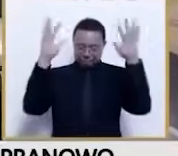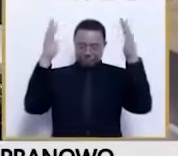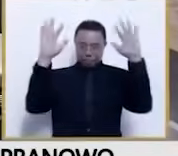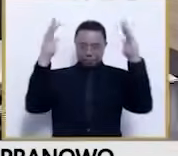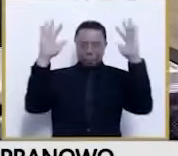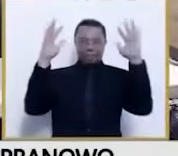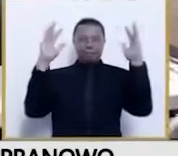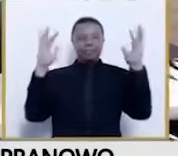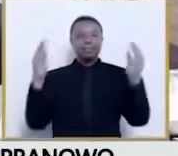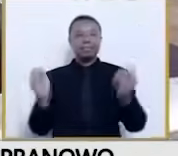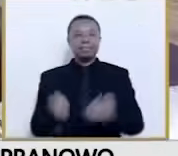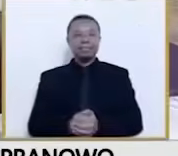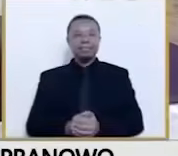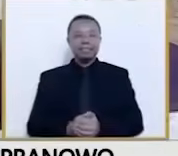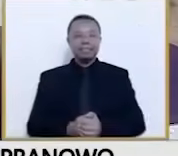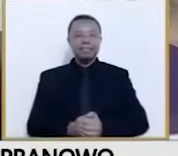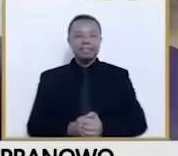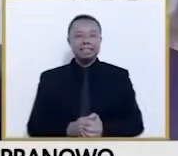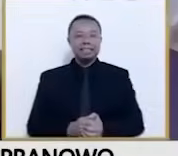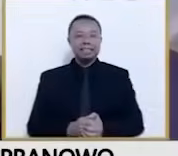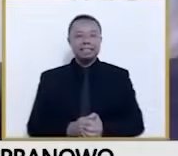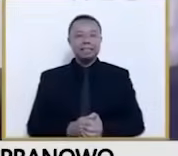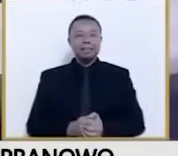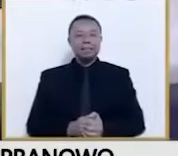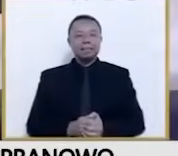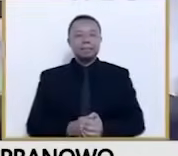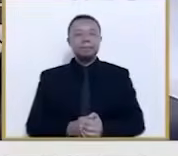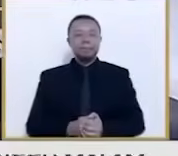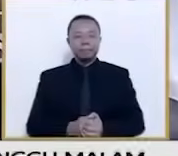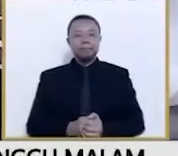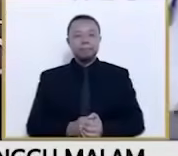Boleh tepuk tangan yang meriah Bapak Ibu.